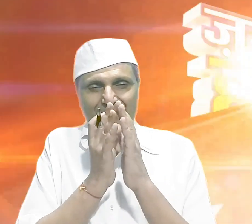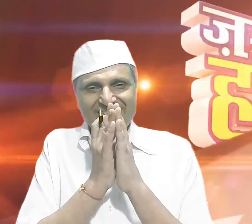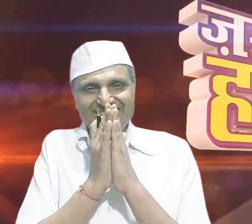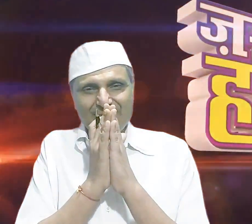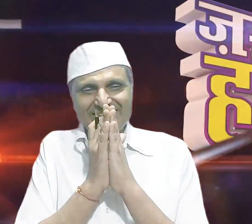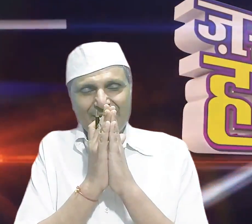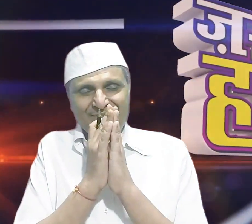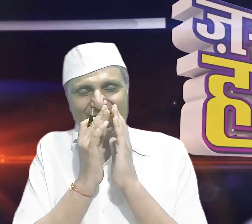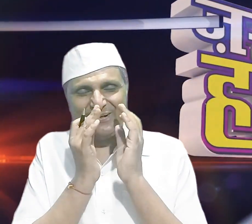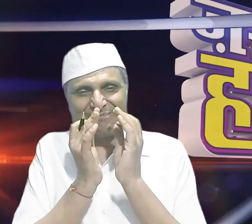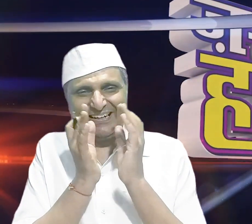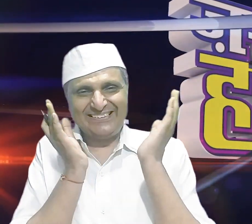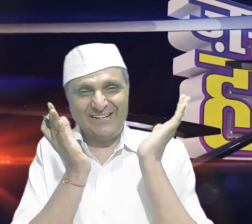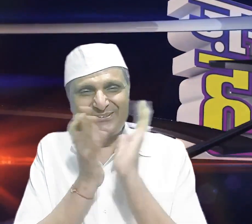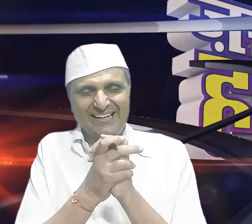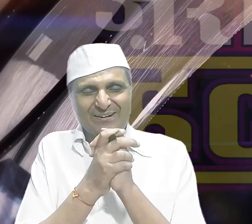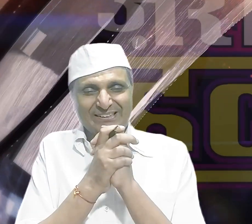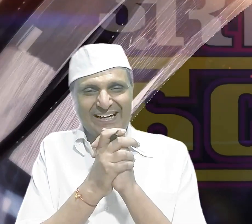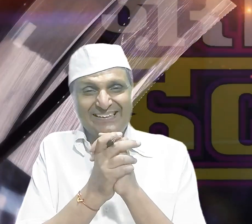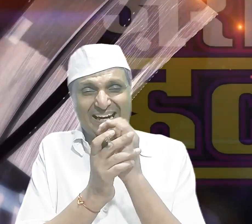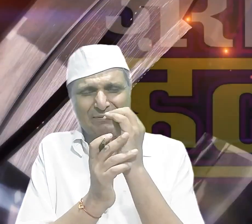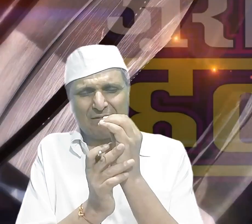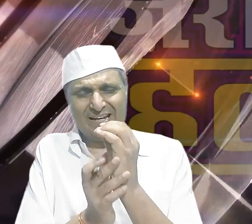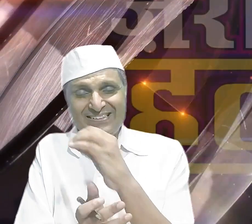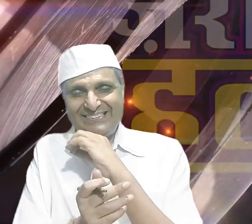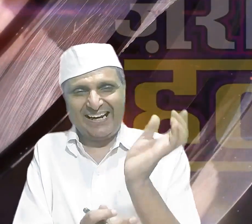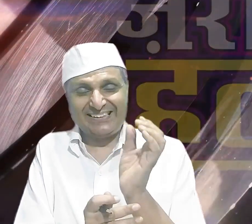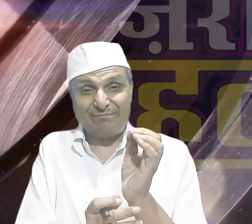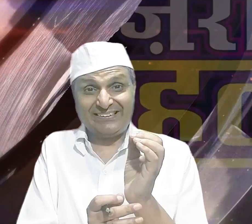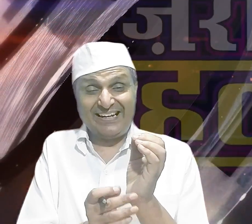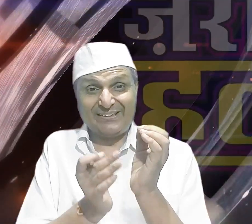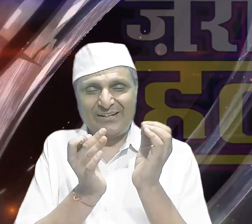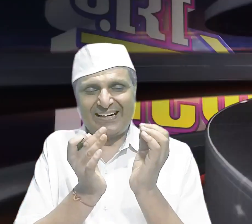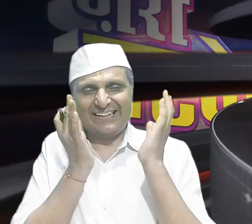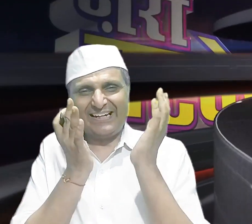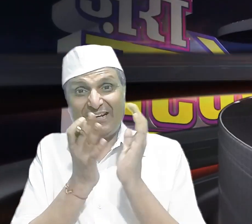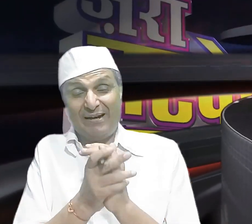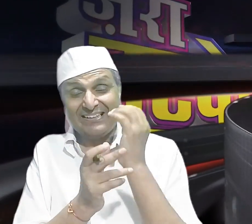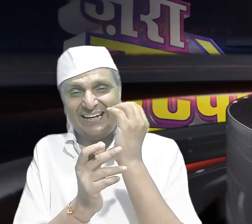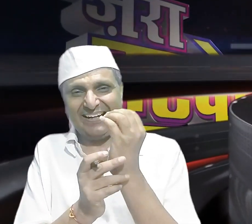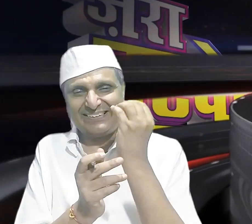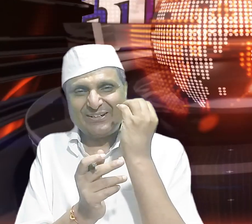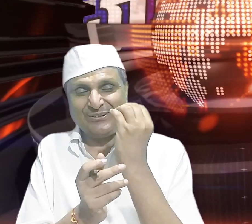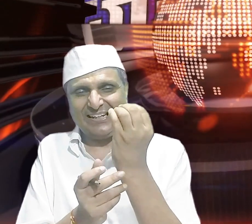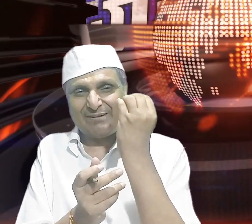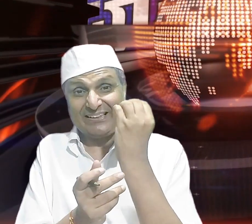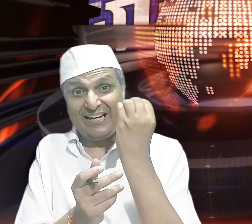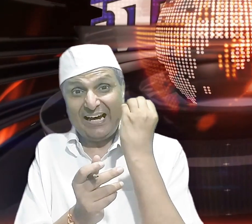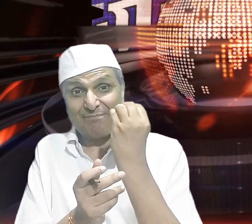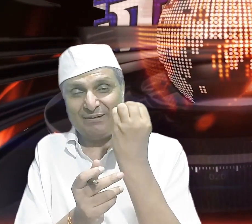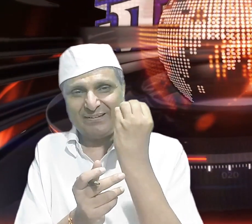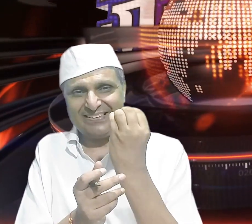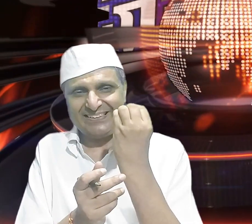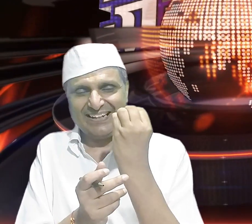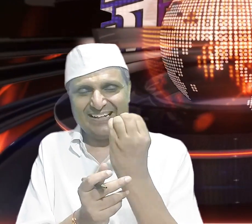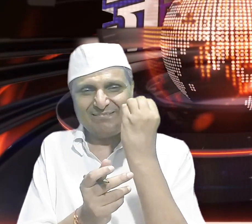इंटरमीडिएट बंटे समाज के सबसे लोकप्रिय टेलीविजन अधपके बात करेंगे थोड़ा खतरे वाली बात अधिक खुशी की बात